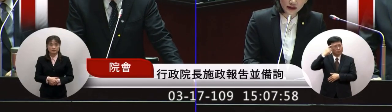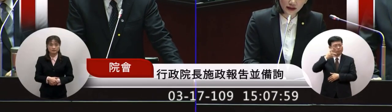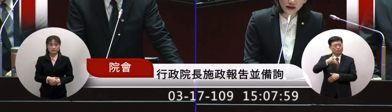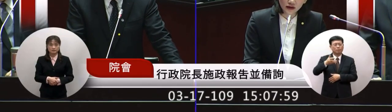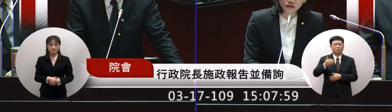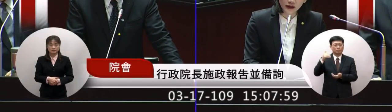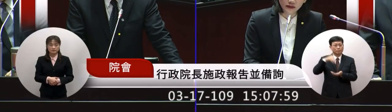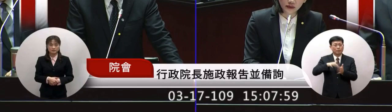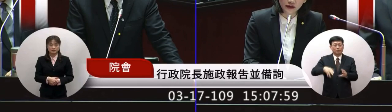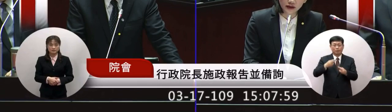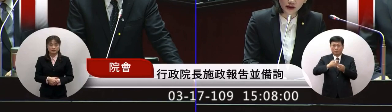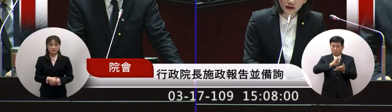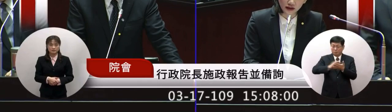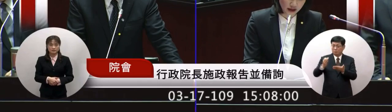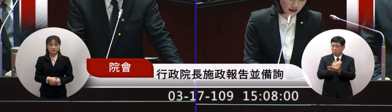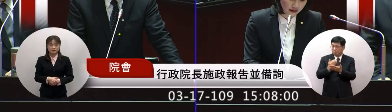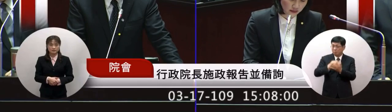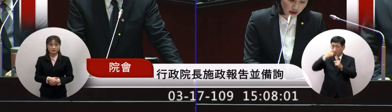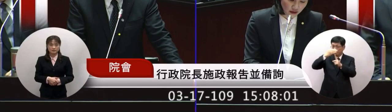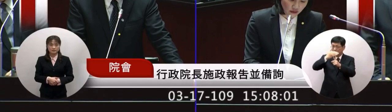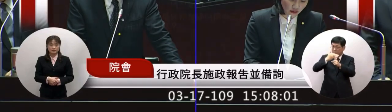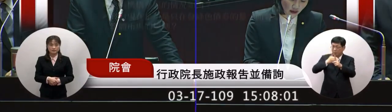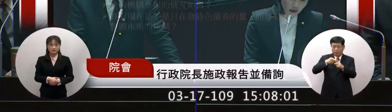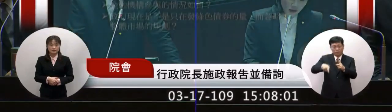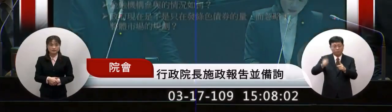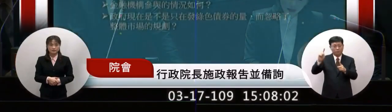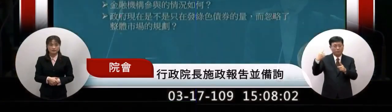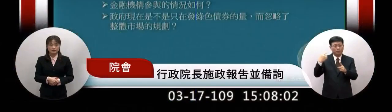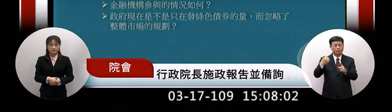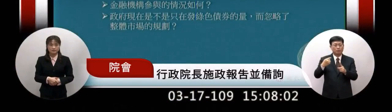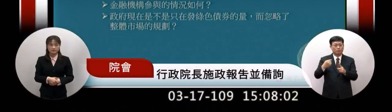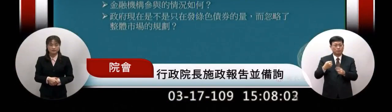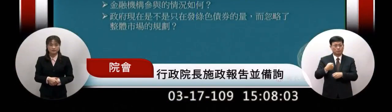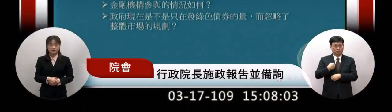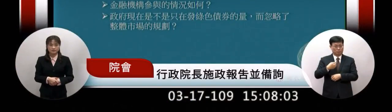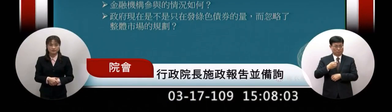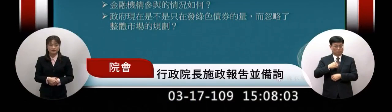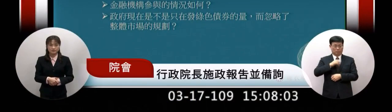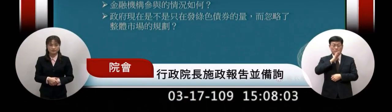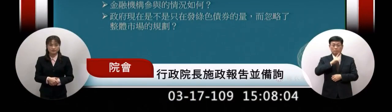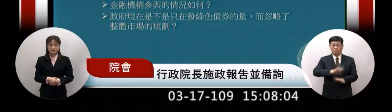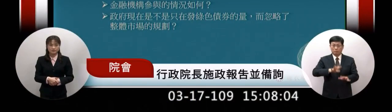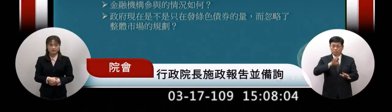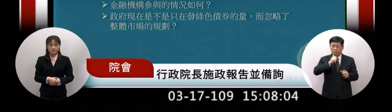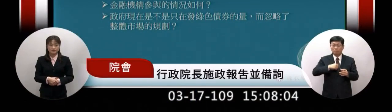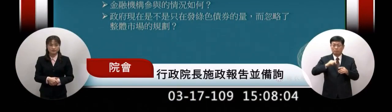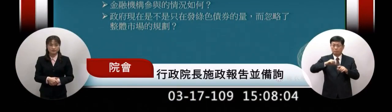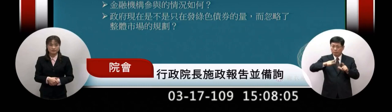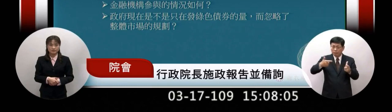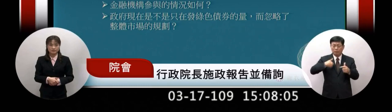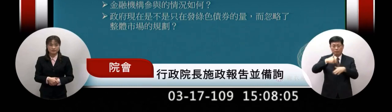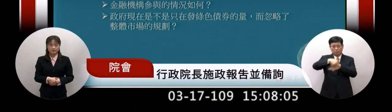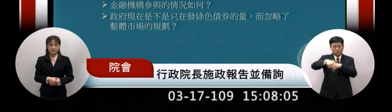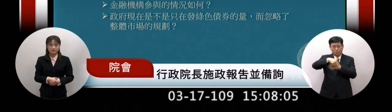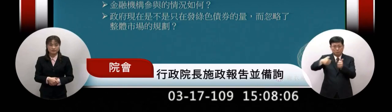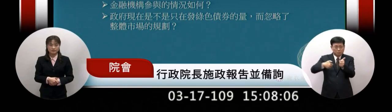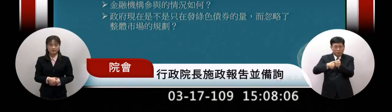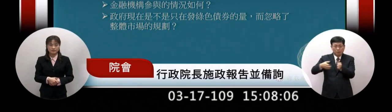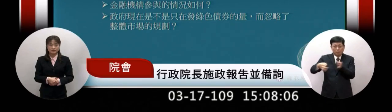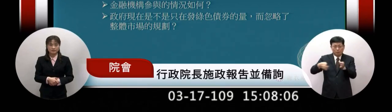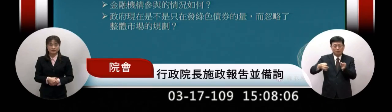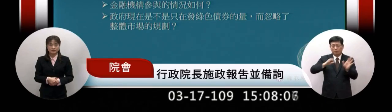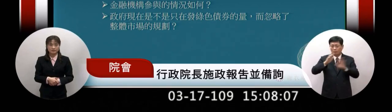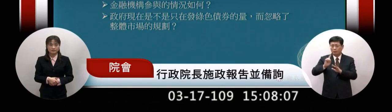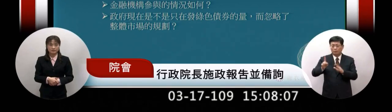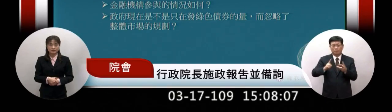哦，我们信用评比是怎么样子评估哦？我们刺激市场目前的规划是怎么样的哦？还